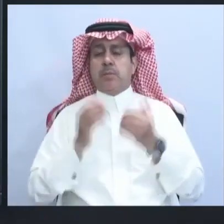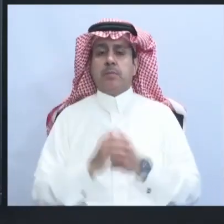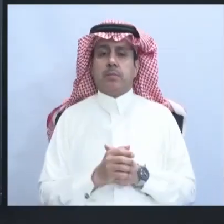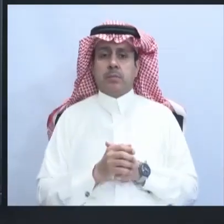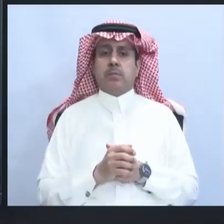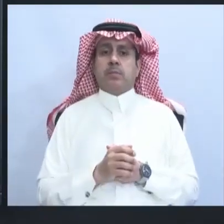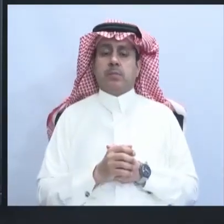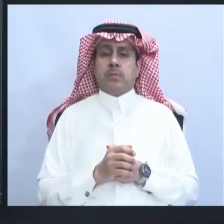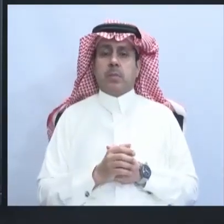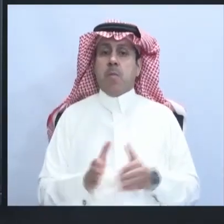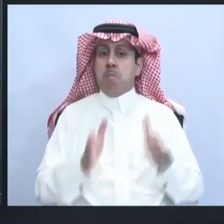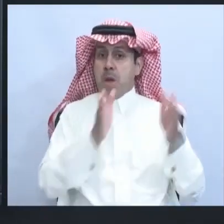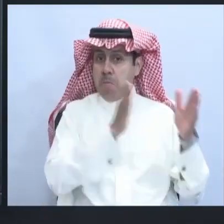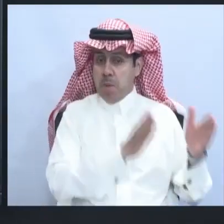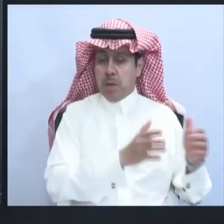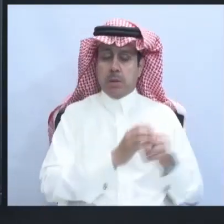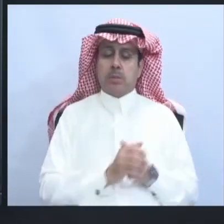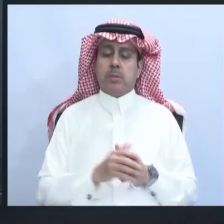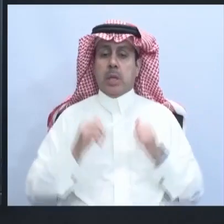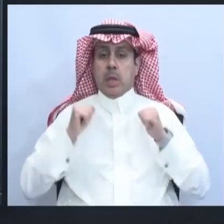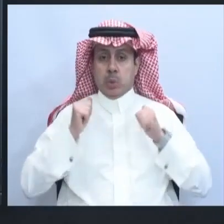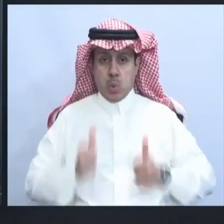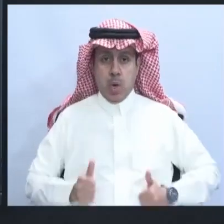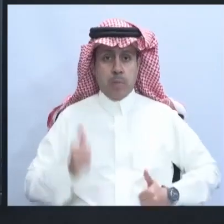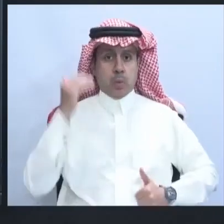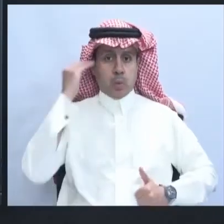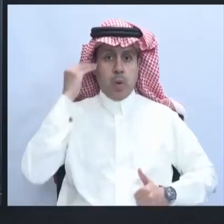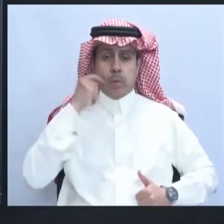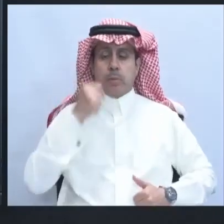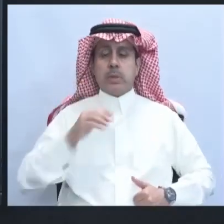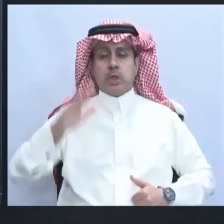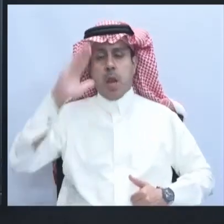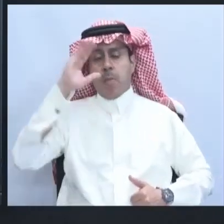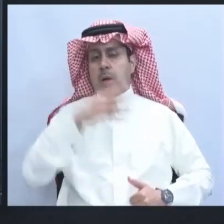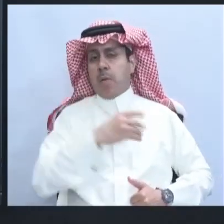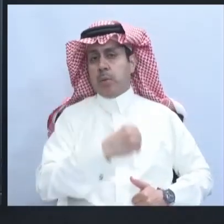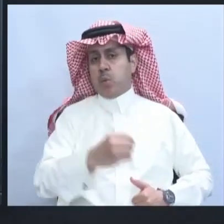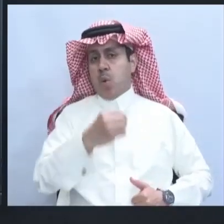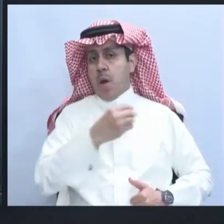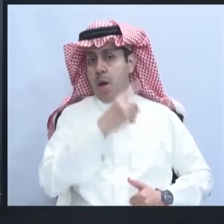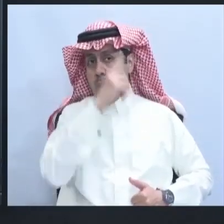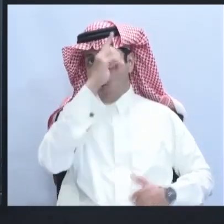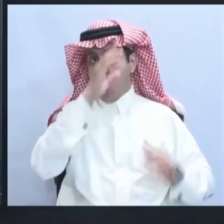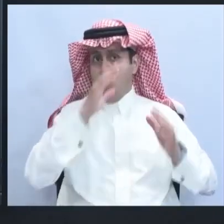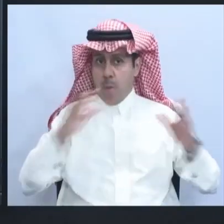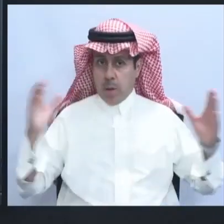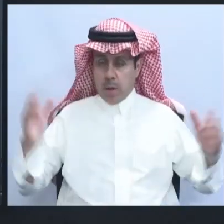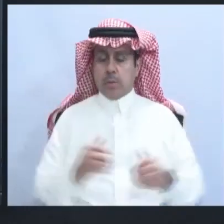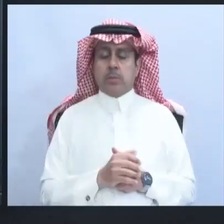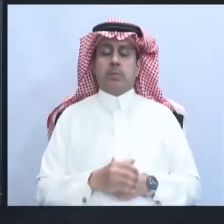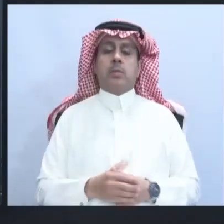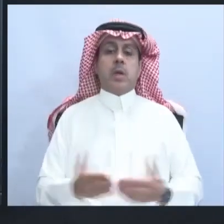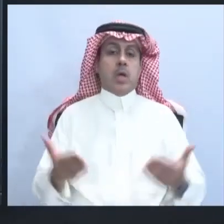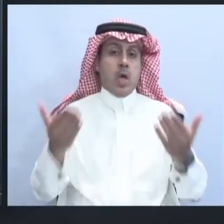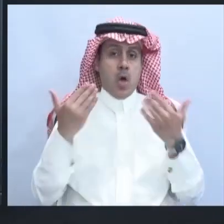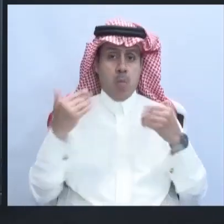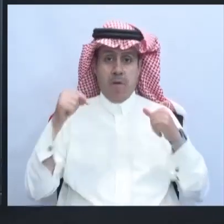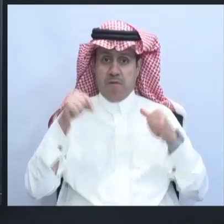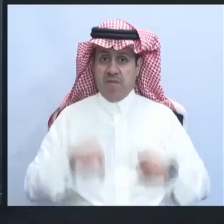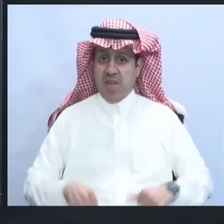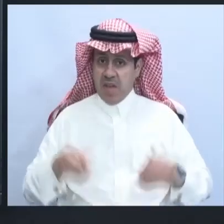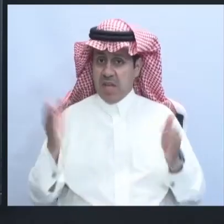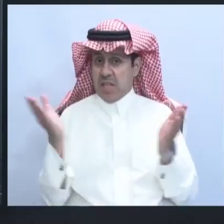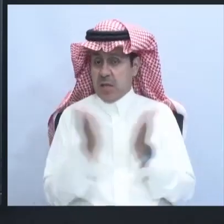اجمعين اما بعد ايها الطلاب والطالبات سلام الله عليكم ورحمته وبركاته وحياكم الله تعالى وبياكم